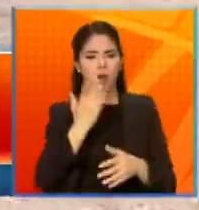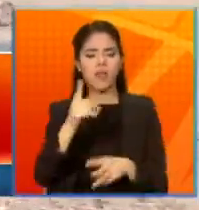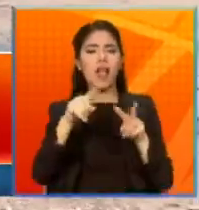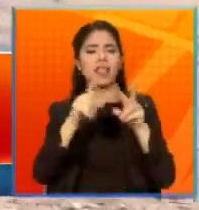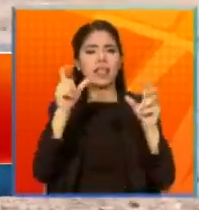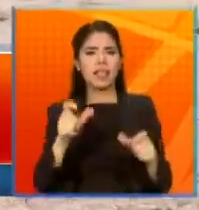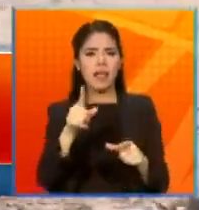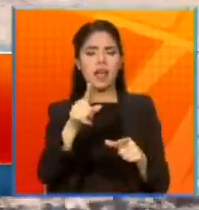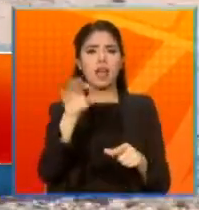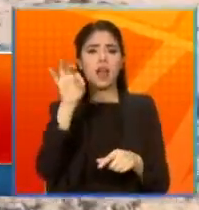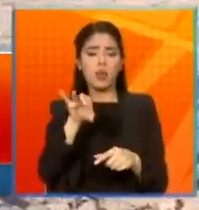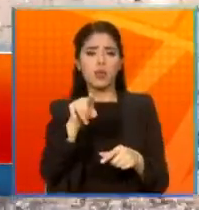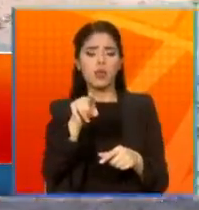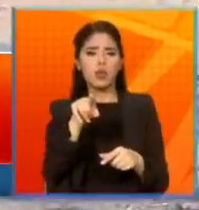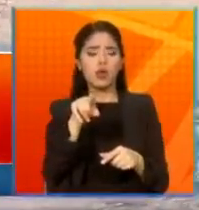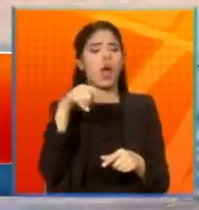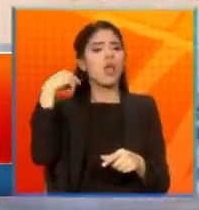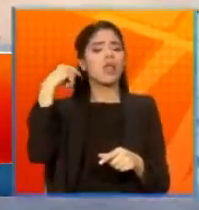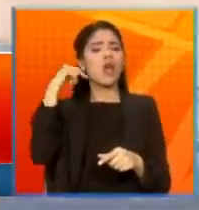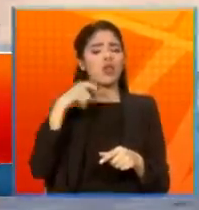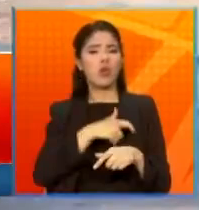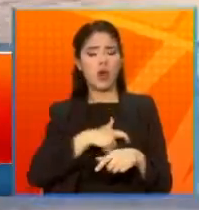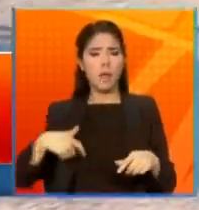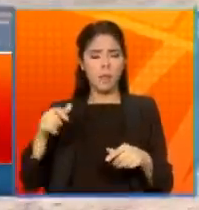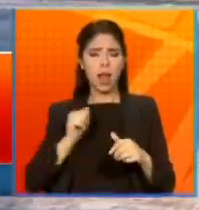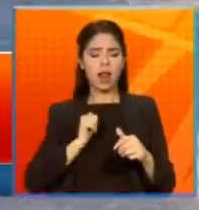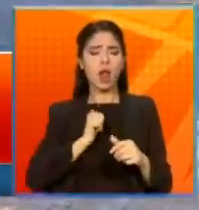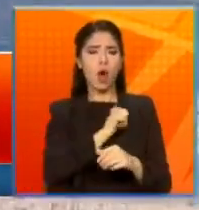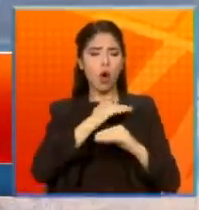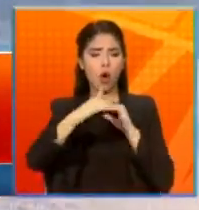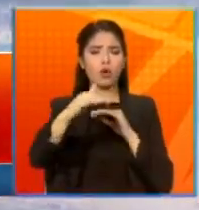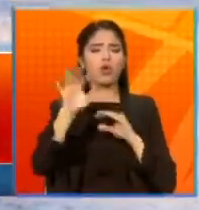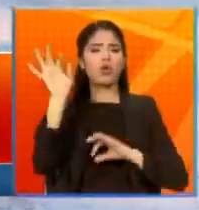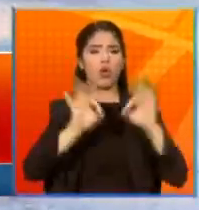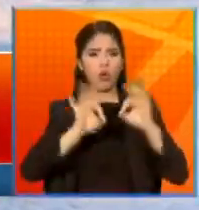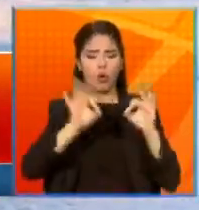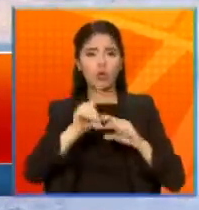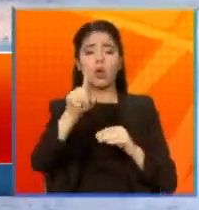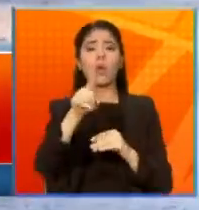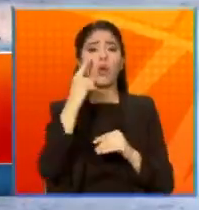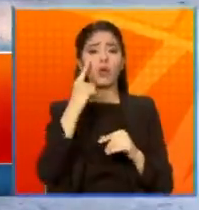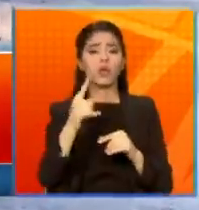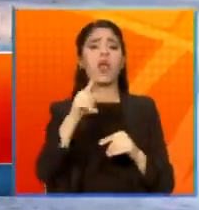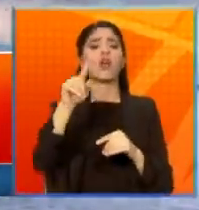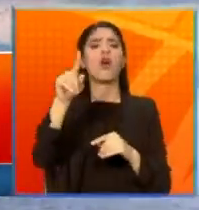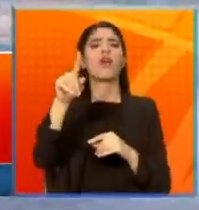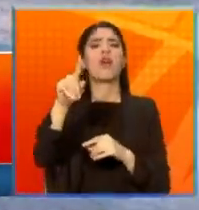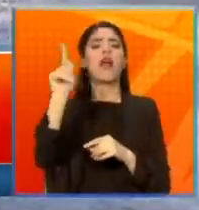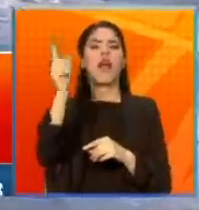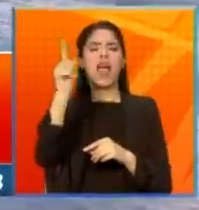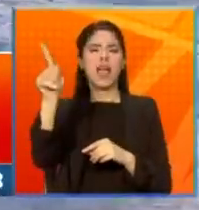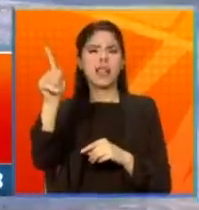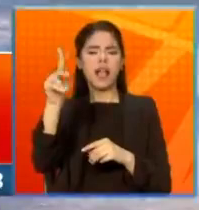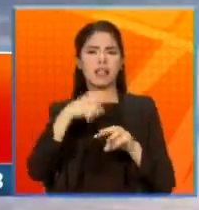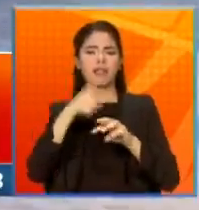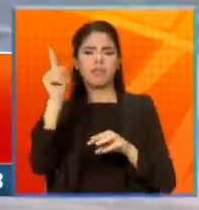Neyrap şu anda Suriye Milli Ordusu'nun kontrolünde. İşte bu yüzden de rejim uçakları sık sık buraya hedef alıyor.